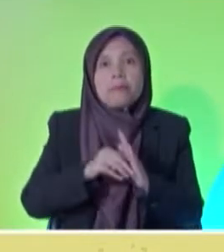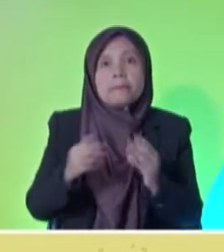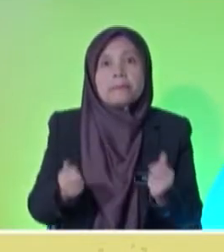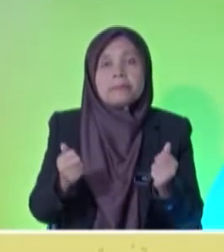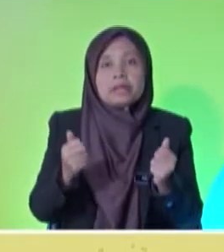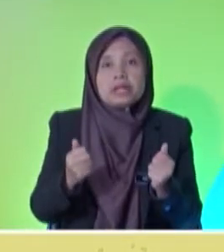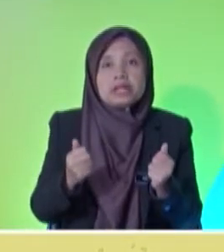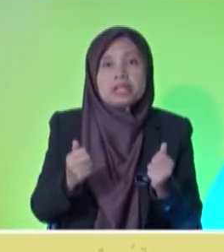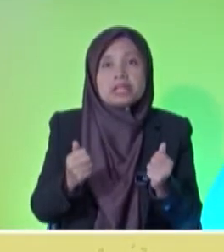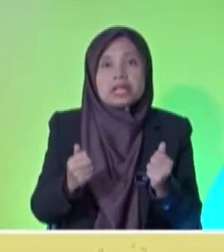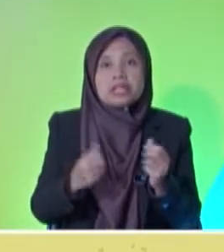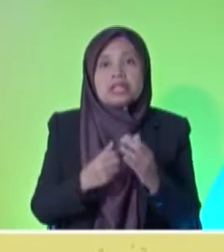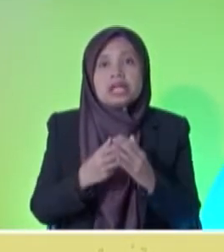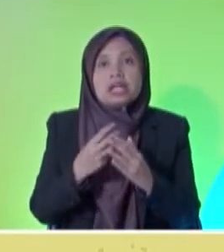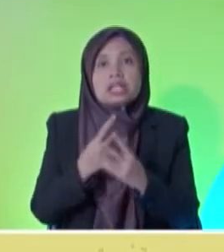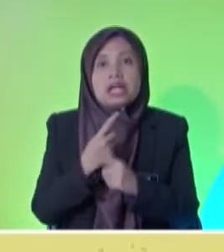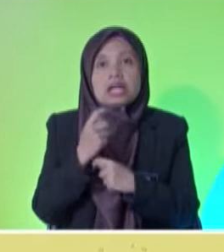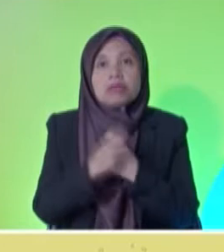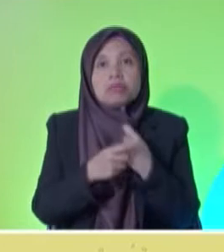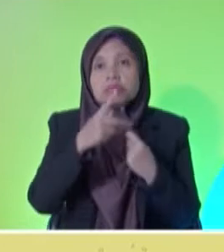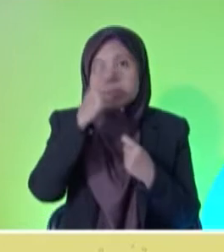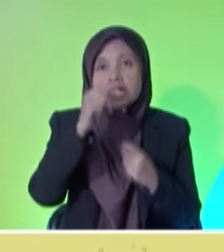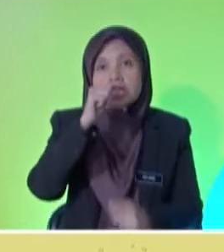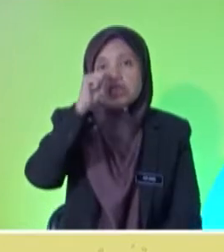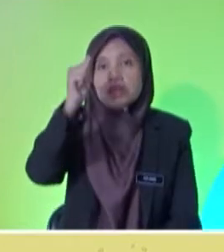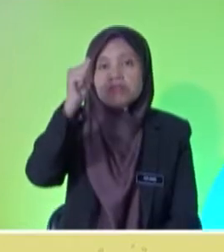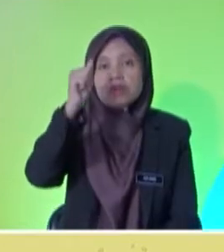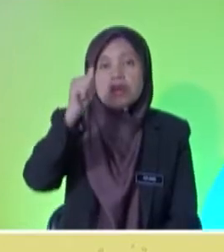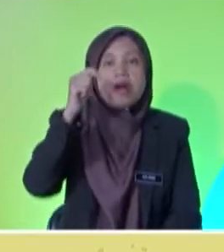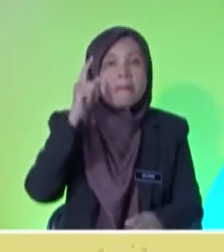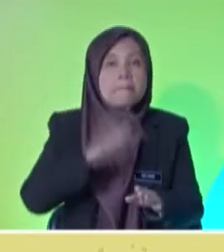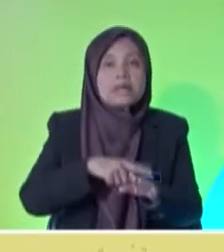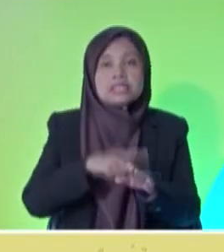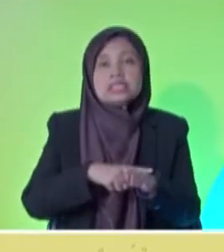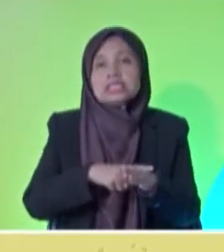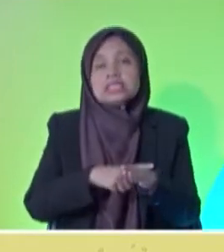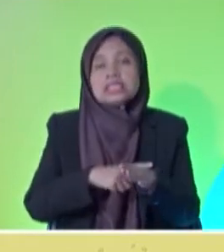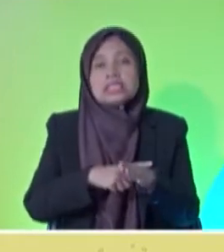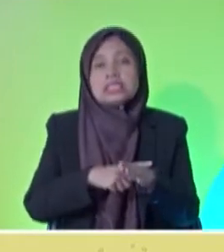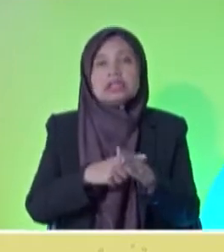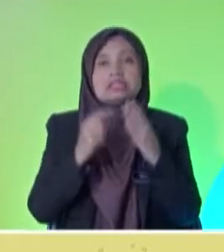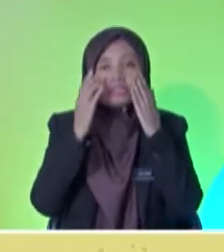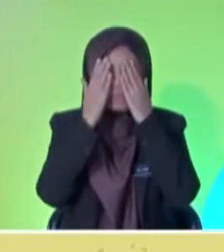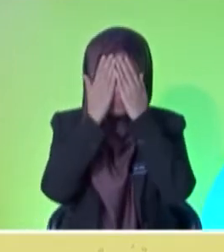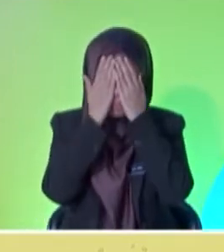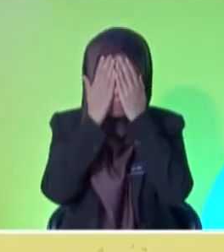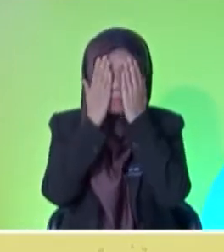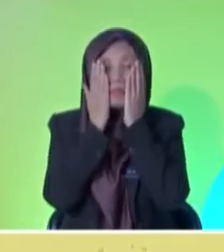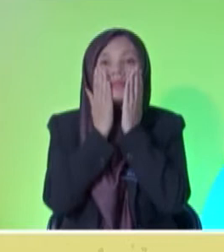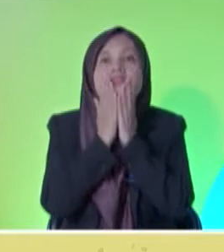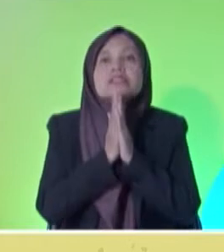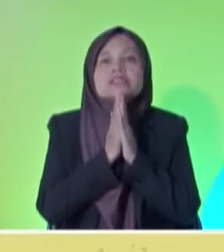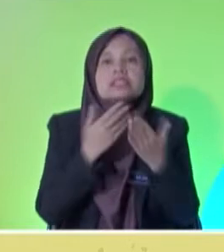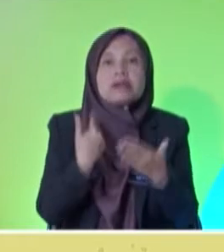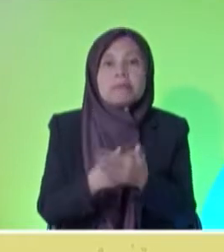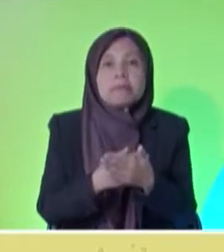lillahi taala bersama-sama ketika menyapu di muka Turun ke bawah Hakim